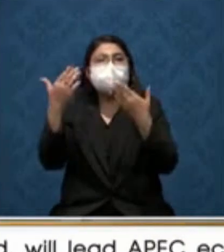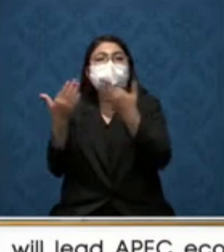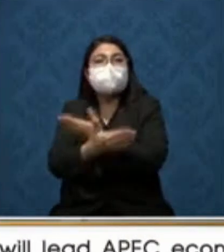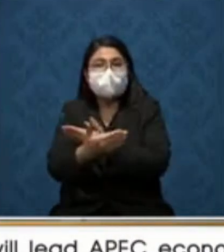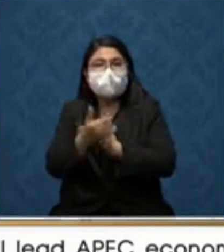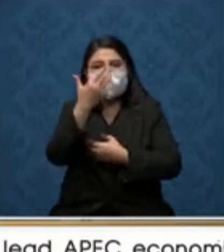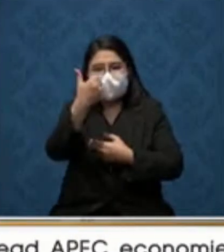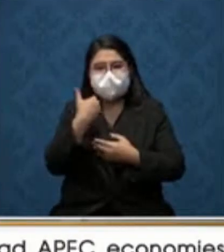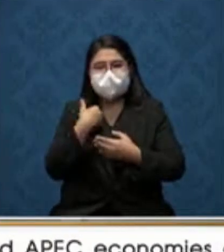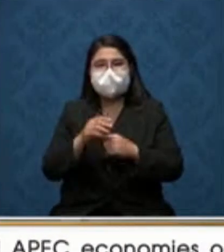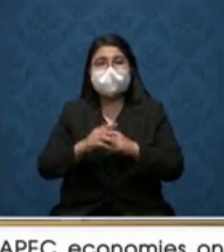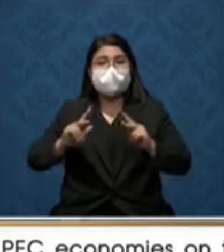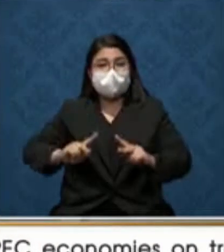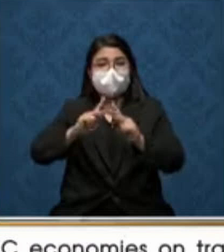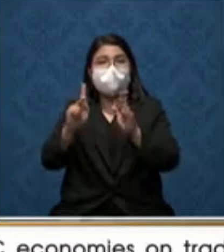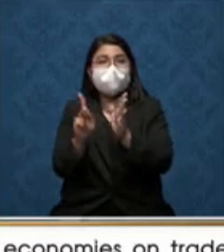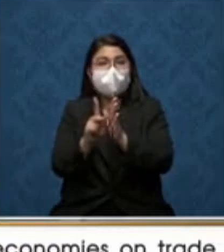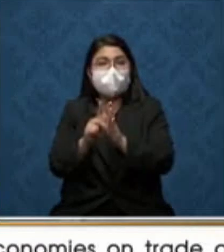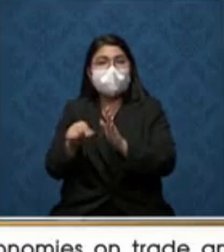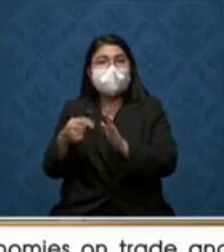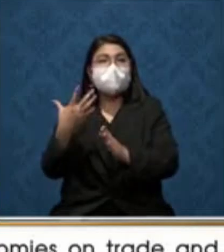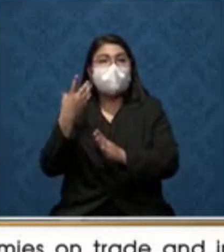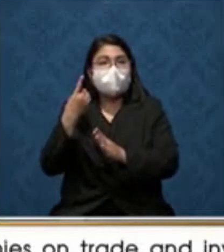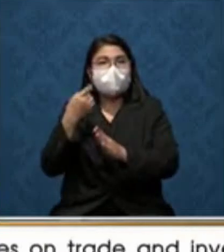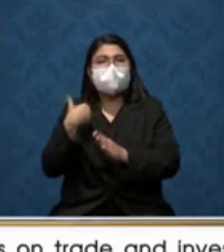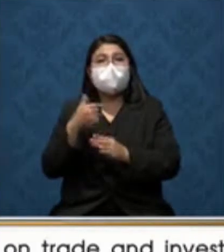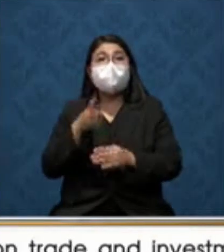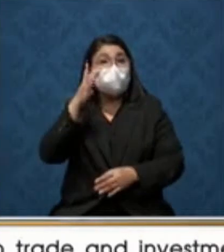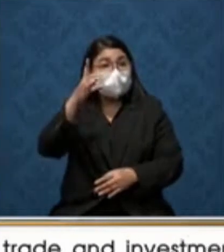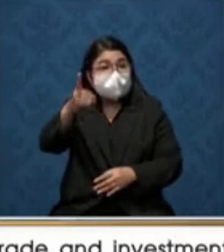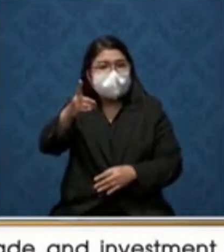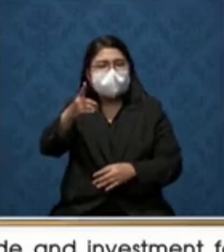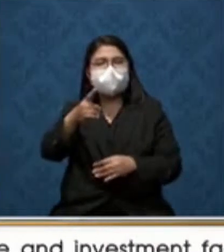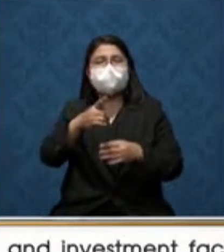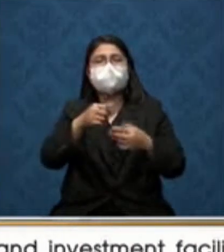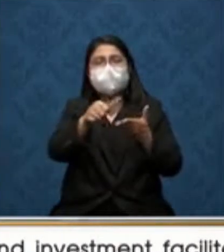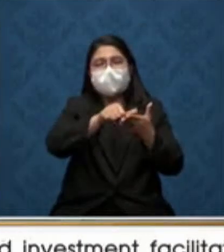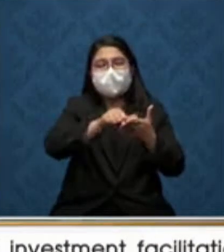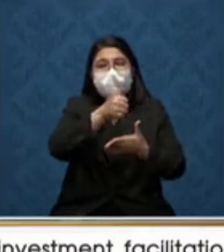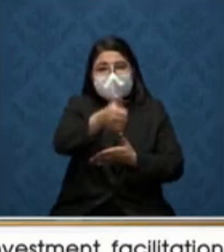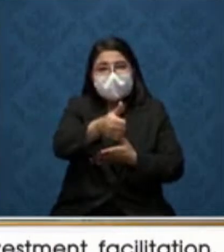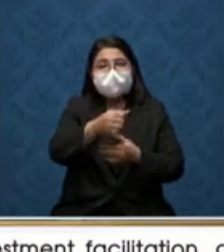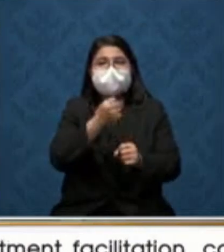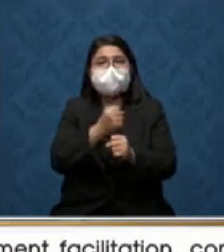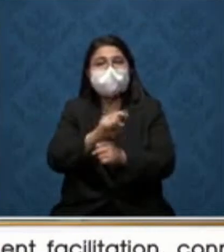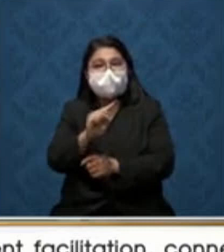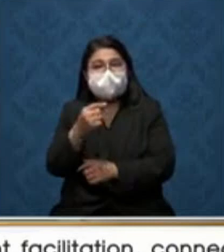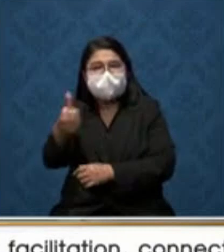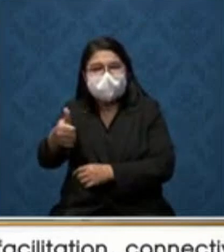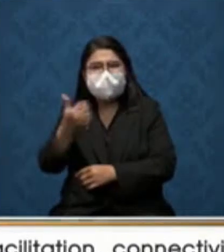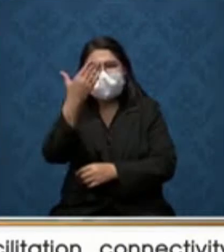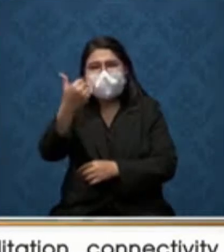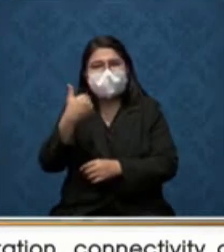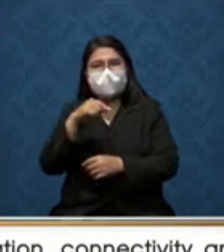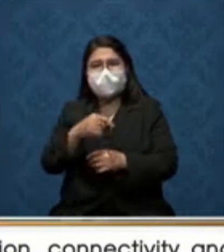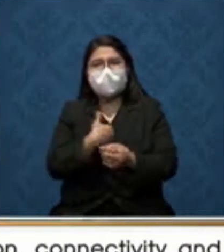่กฎกระส่วง คุณ coverage ก็มวา เป็นเพีงวิธีปัติบติเท่านั้นคือถ้าเราไม่มีกฎหมายทระบุช bilmiyorumว่า วิธีปัิ